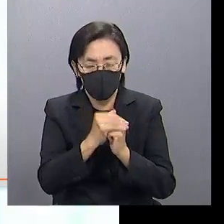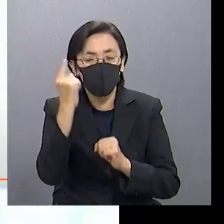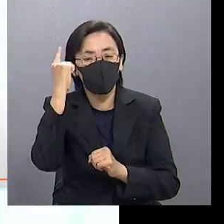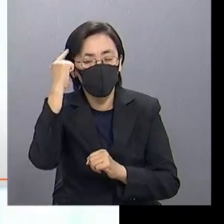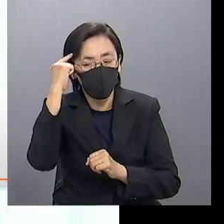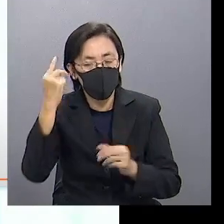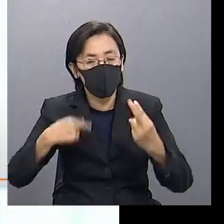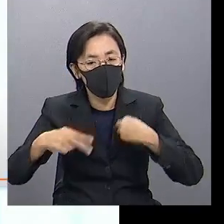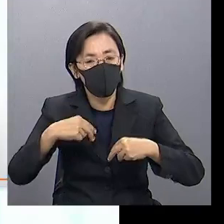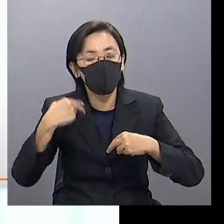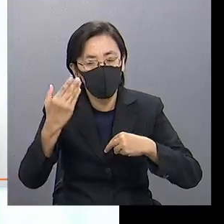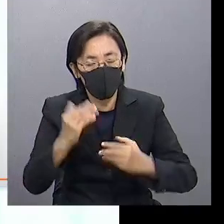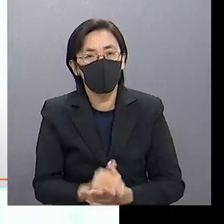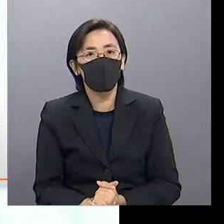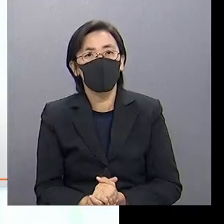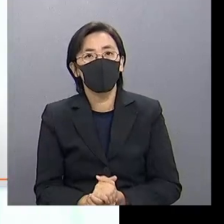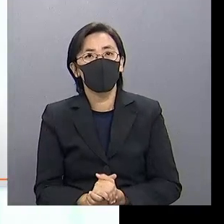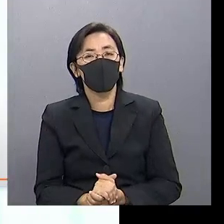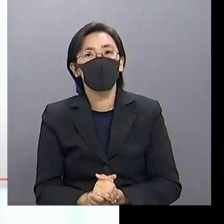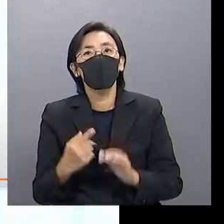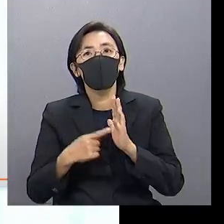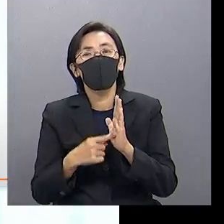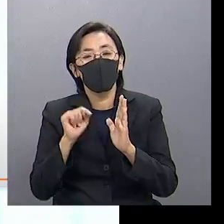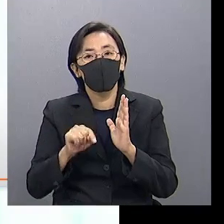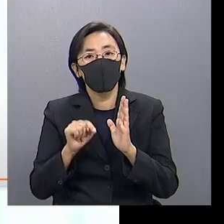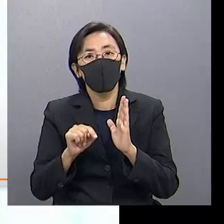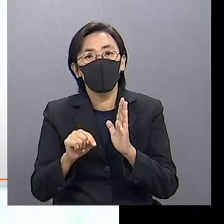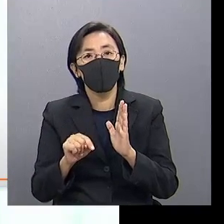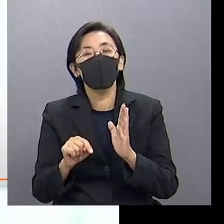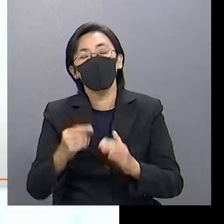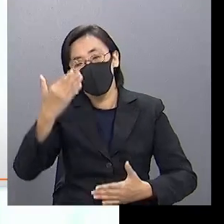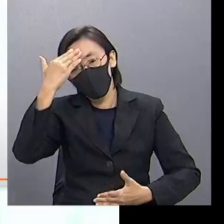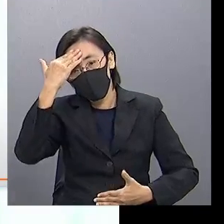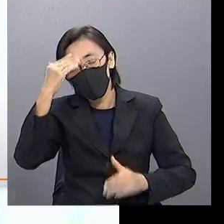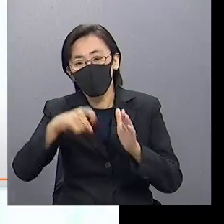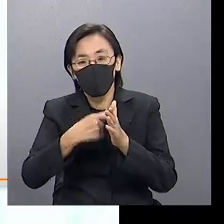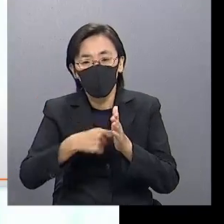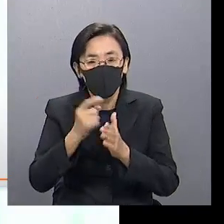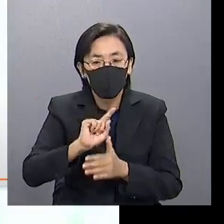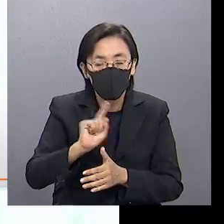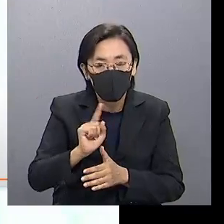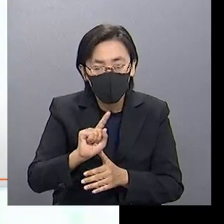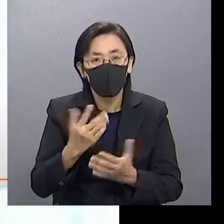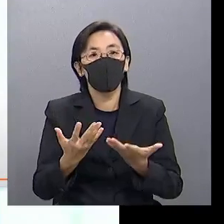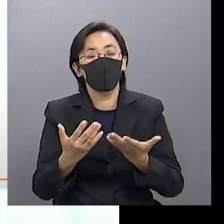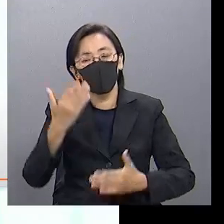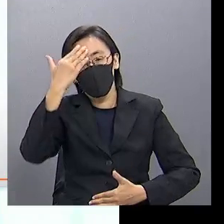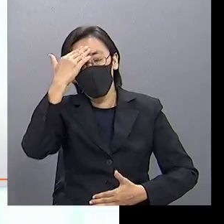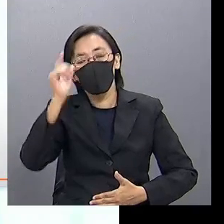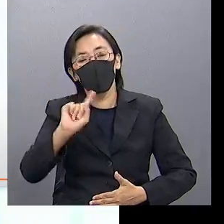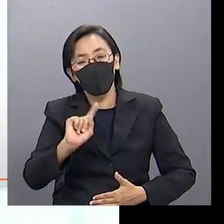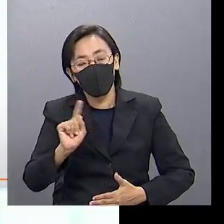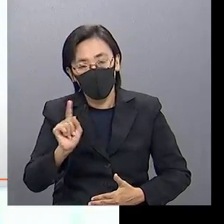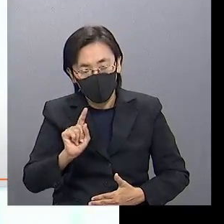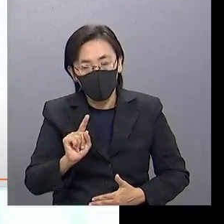กุอาการหน่าง bonจะแพอ์นในเรื่องของตำแหน่งสาเหตุโรคแล้วก็ลัษณะของโรคด้วยนะคะซึ่จะทำให